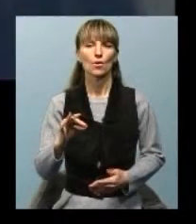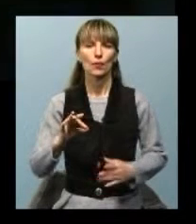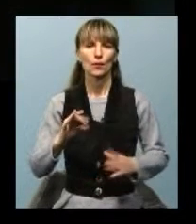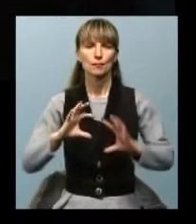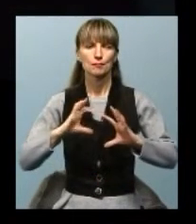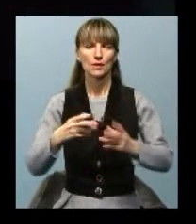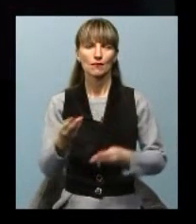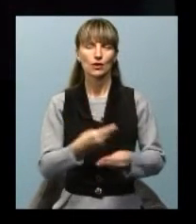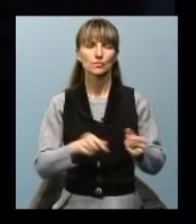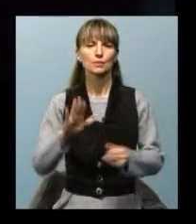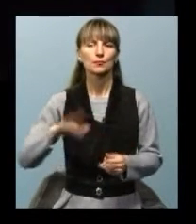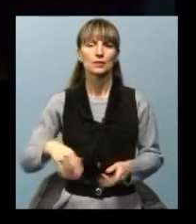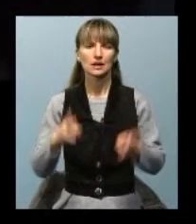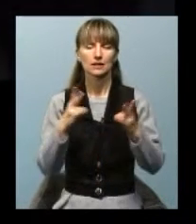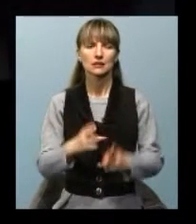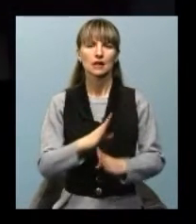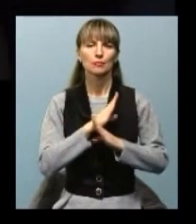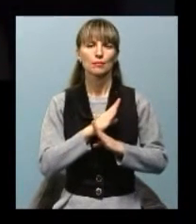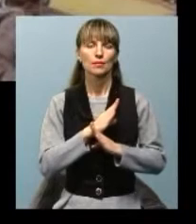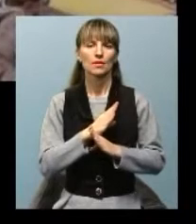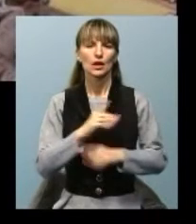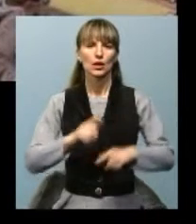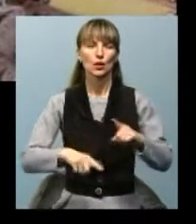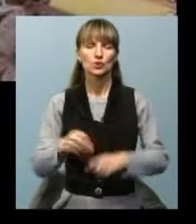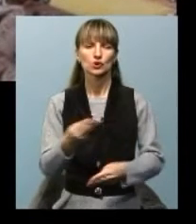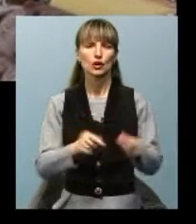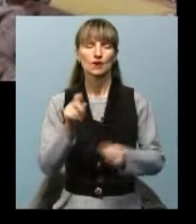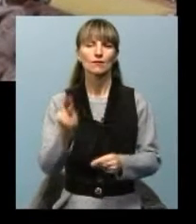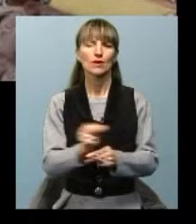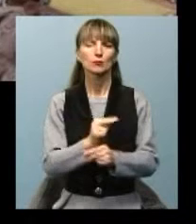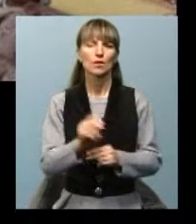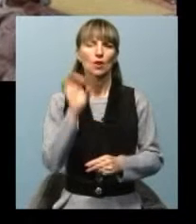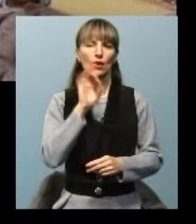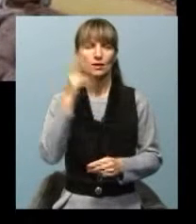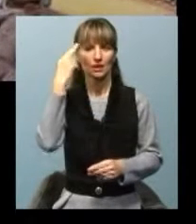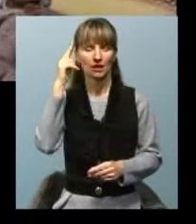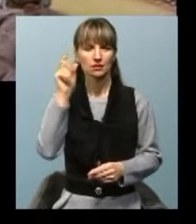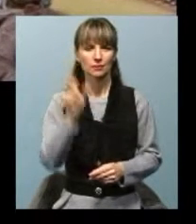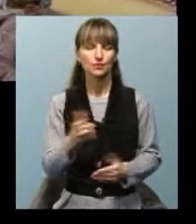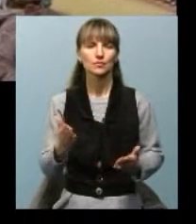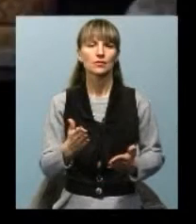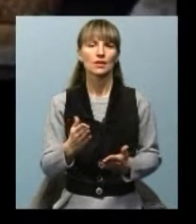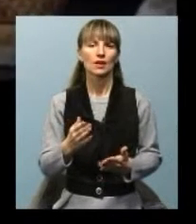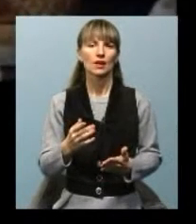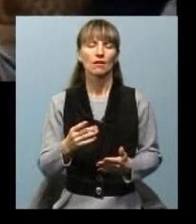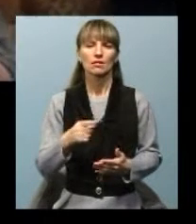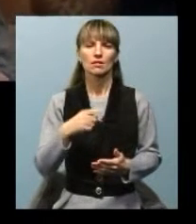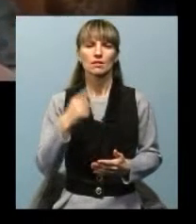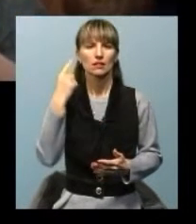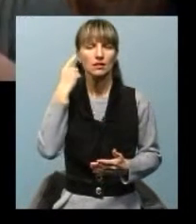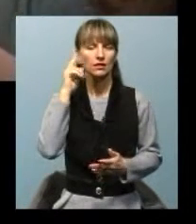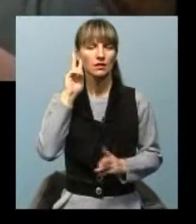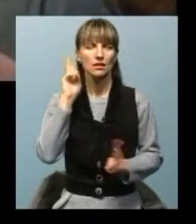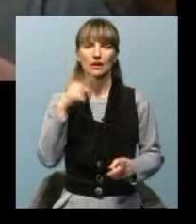чаклунів. Після трагічної загибелі батьків-чародіїв його виховували тітка із дядьком, які не визнавали нічого